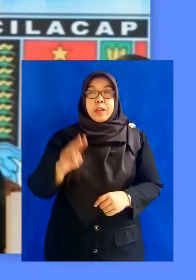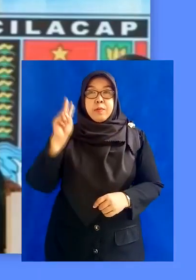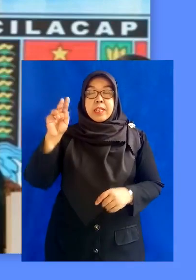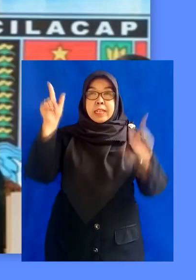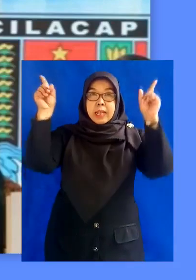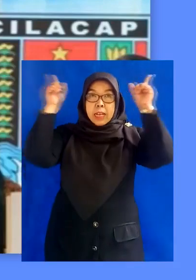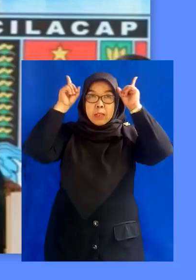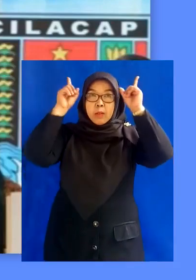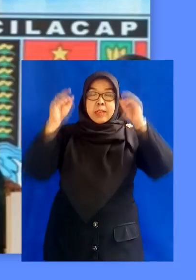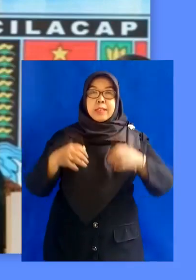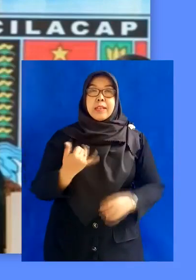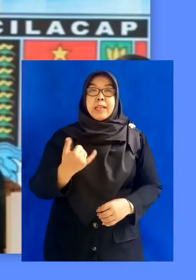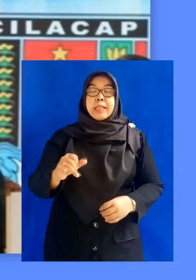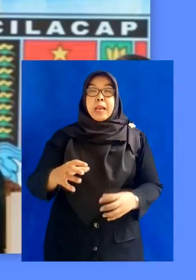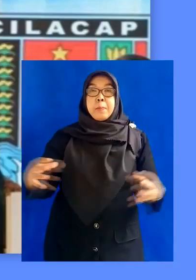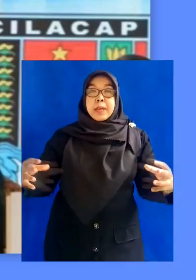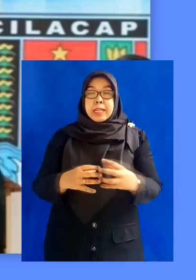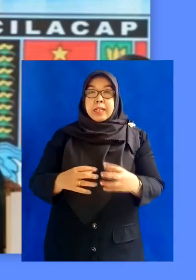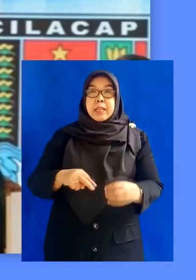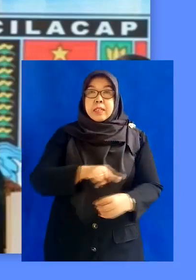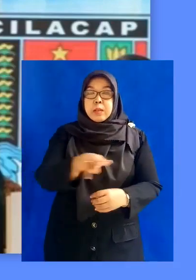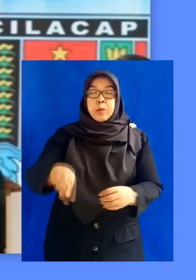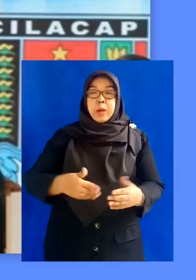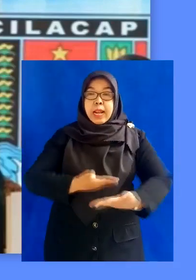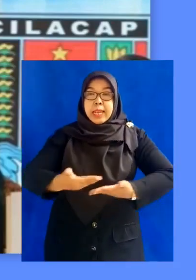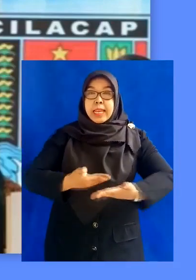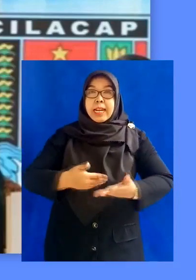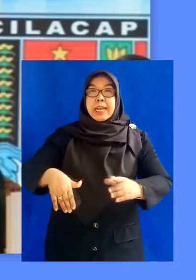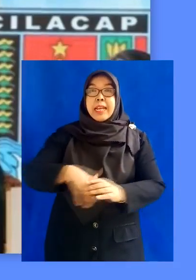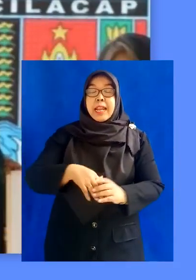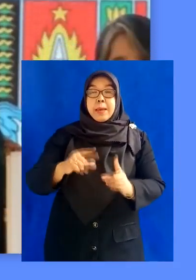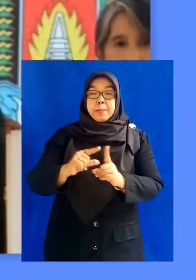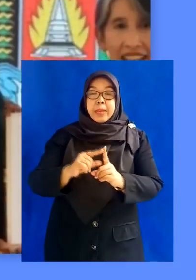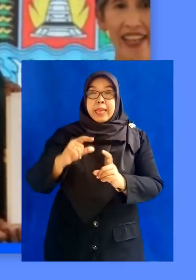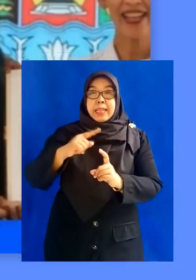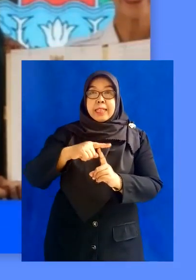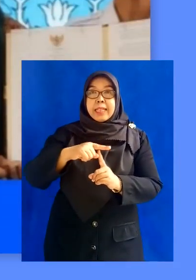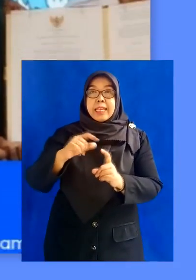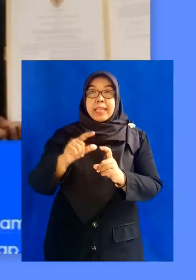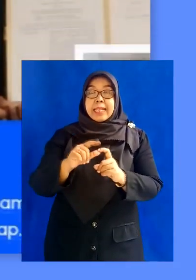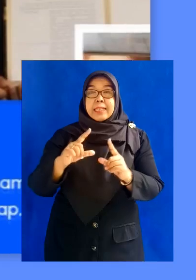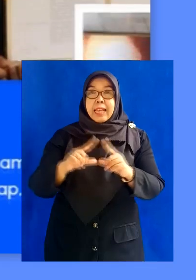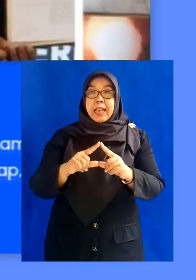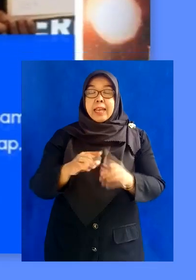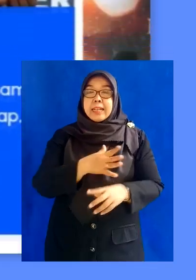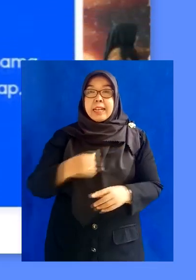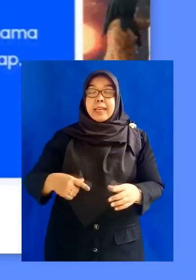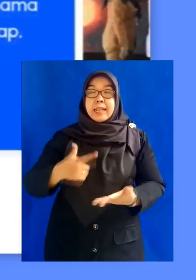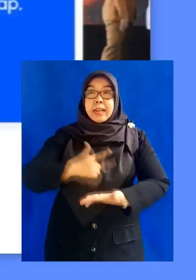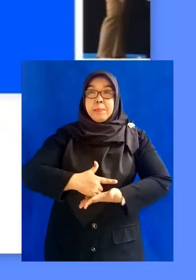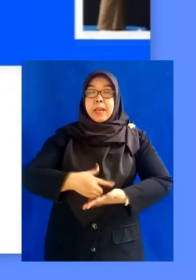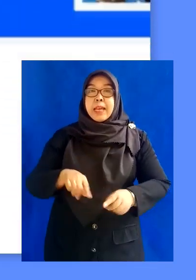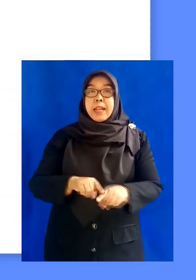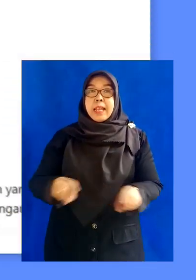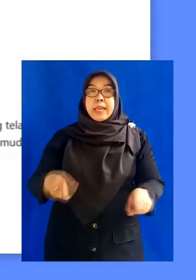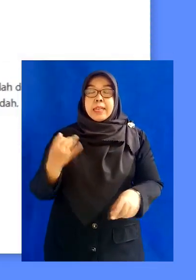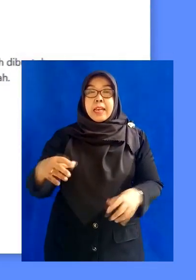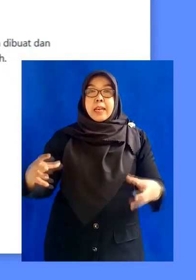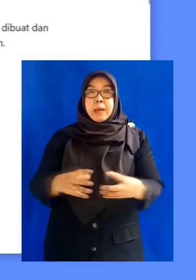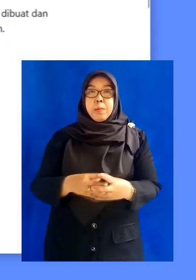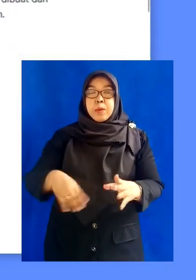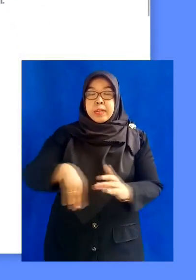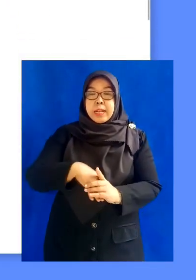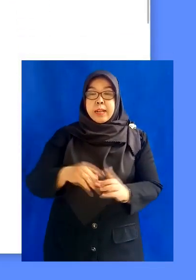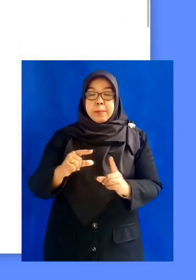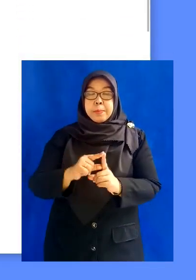Dalamnya mengintegrasikan seluruh layanan yang ada di PTSA, termasuk instansi lain yang telah tergabung dalam PTSA. Aplikasi